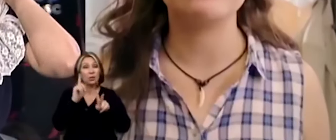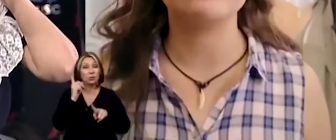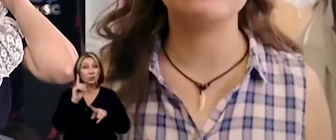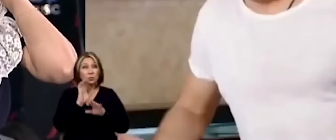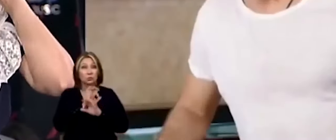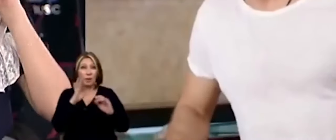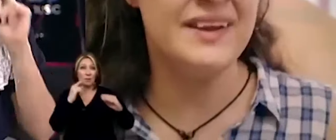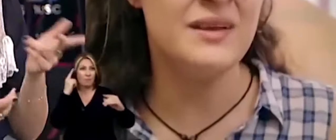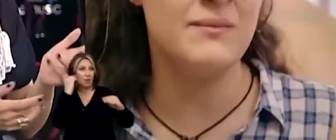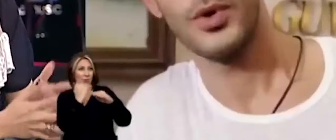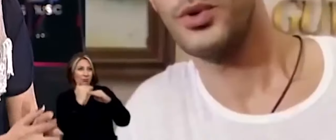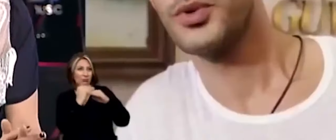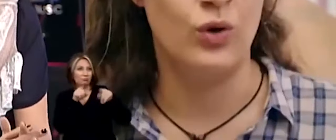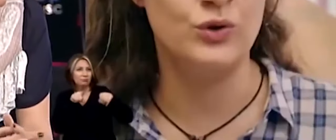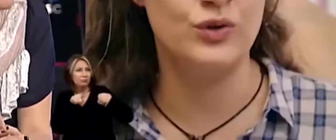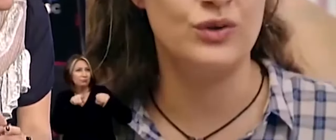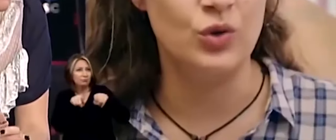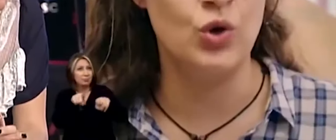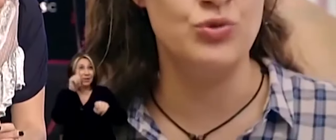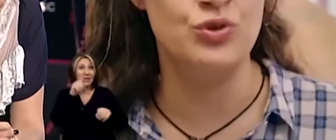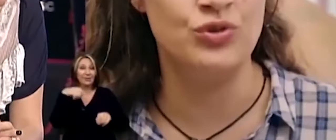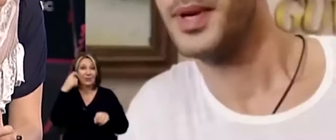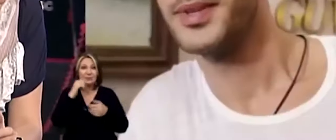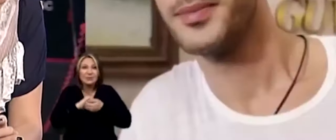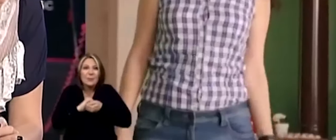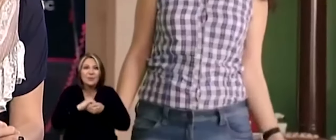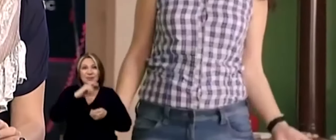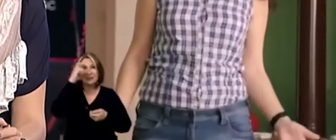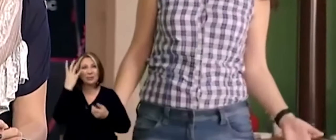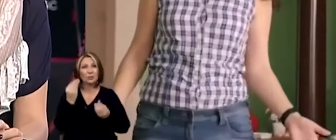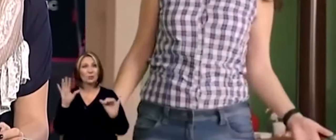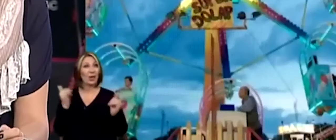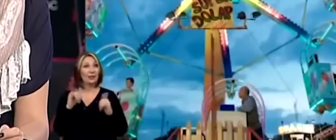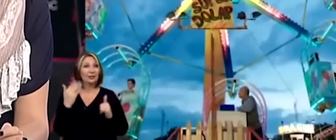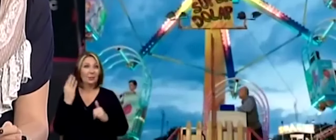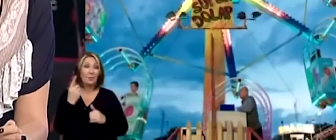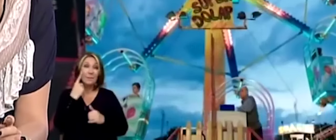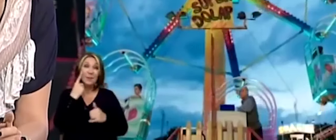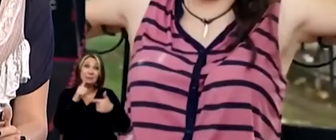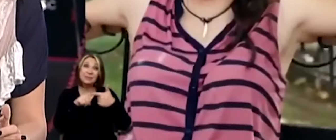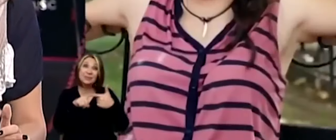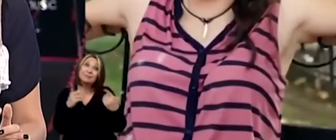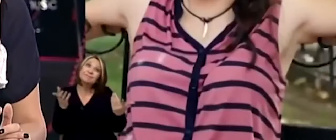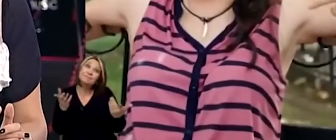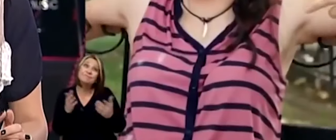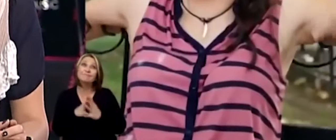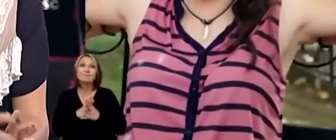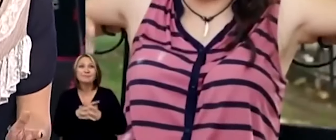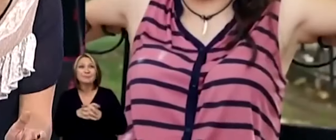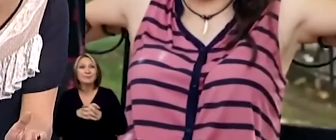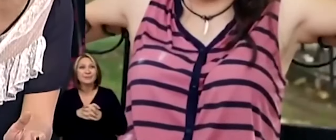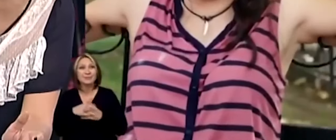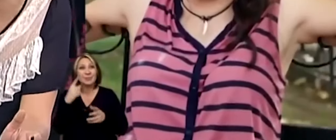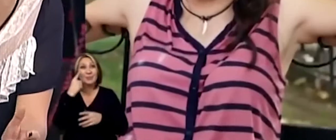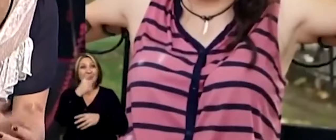bir paralellikteydi kafamız. İlk film çok samimi, sıcak oldu. Çok eğlenceli oldu, bakalım. İkinci film nasıl olacak yani? Bir